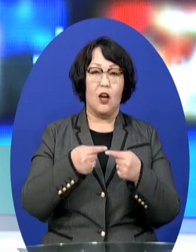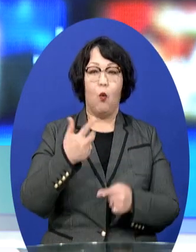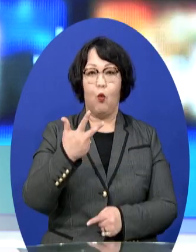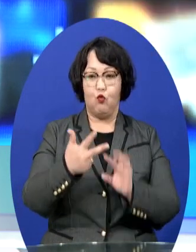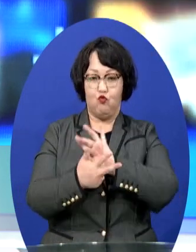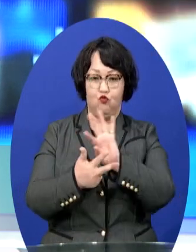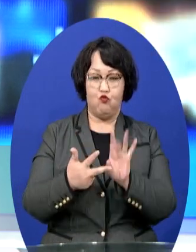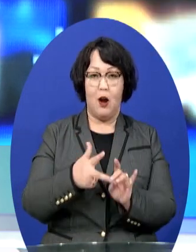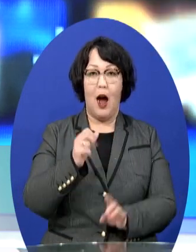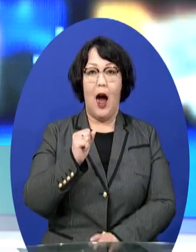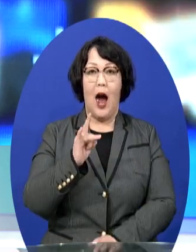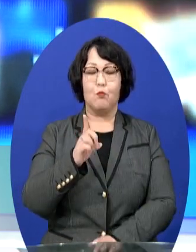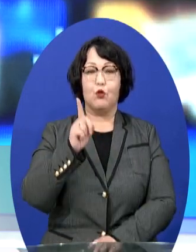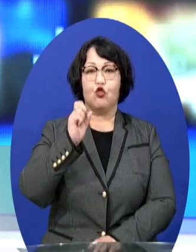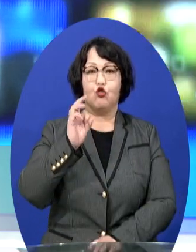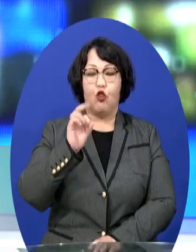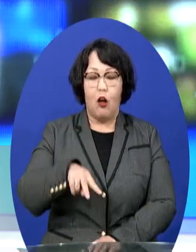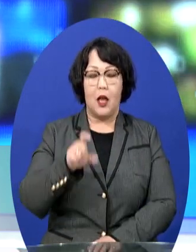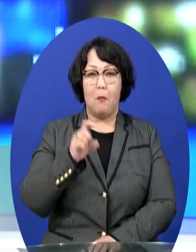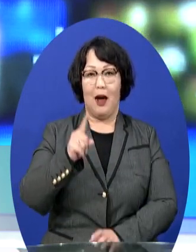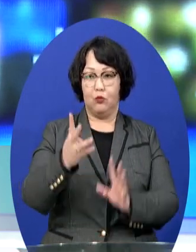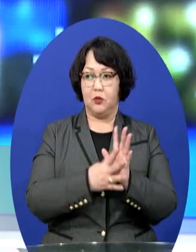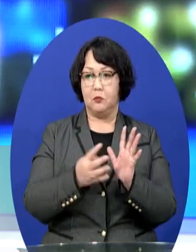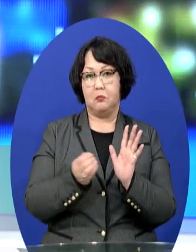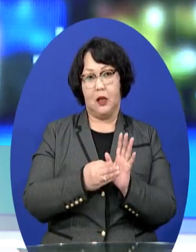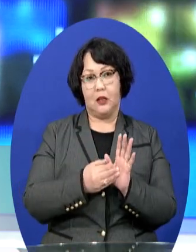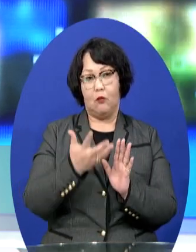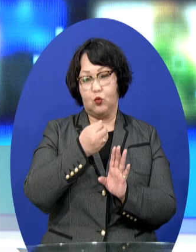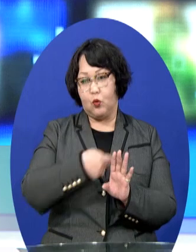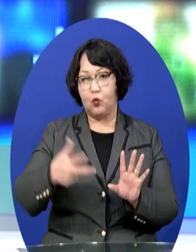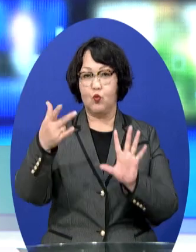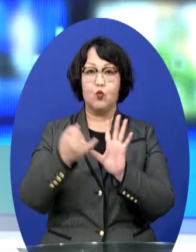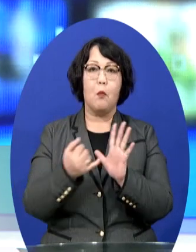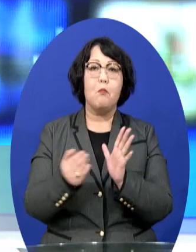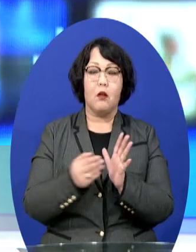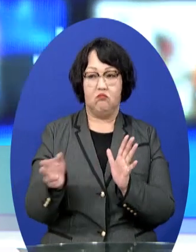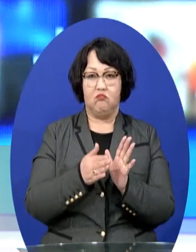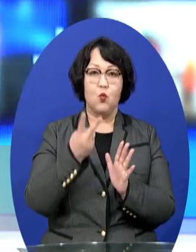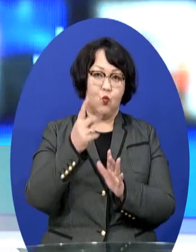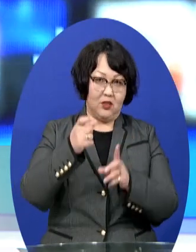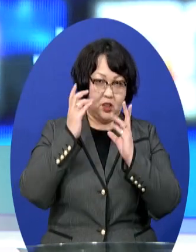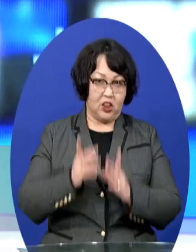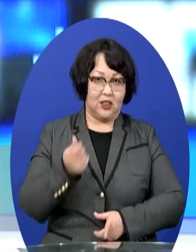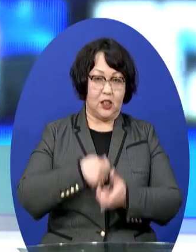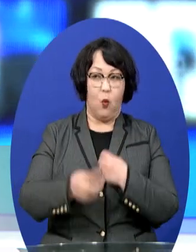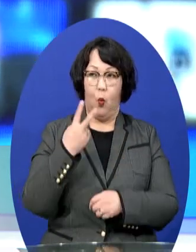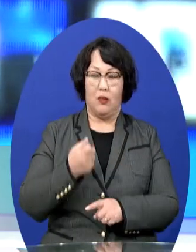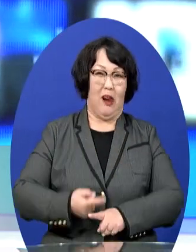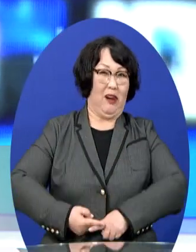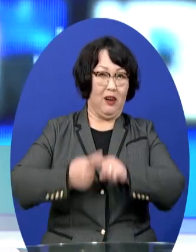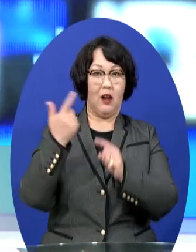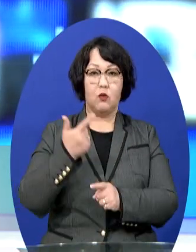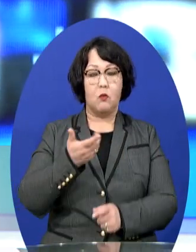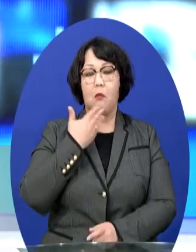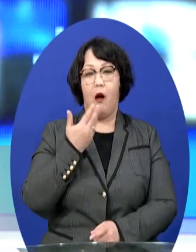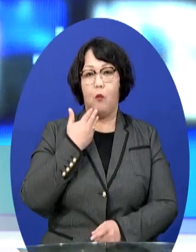эмийг 19,500-аас 36,000 төгрөгөөр худалдаалах харуулсан байна. Ингэснээр үнийн хөрөгдөл өсөхгүй гэж салбарынхан хэлж